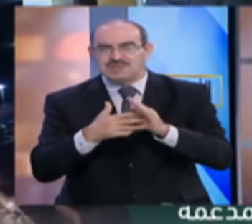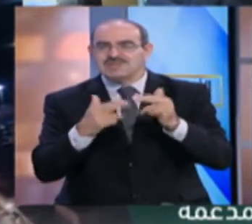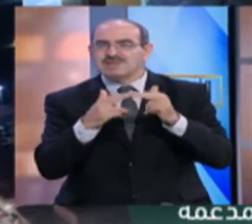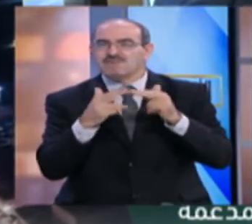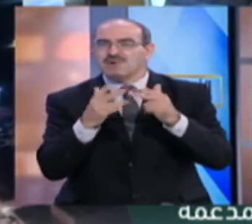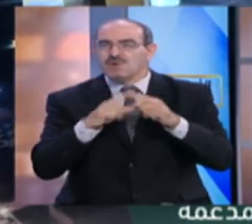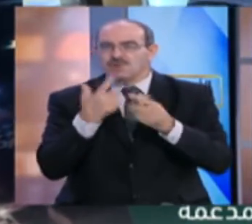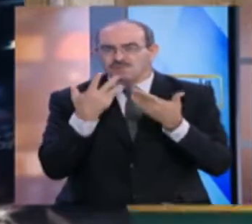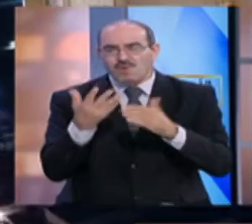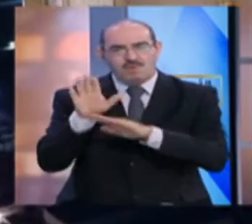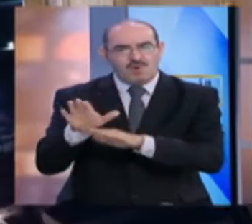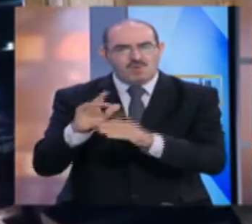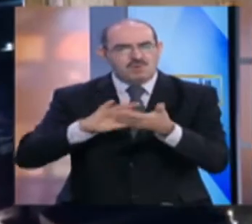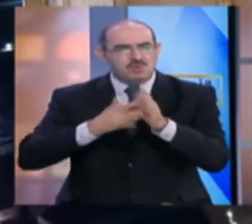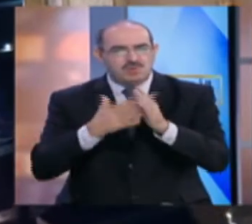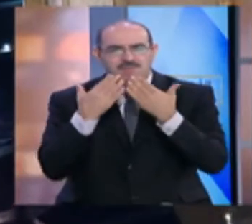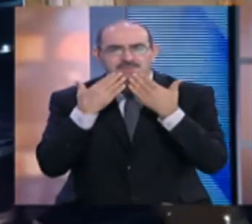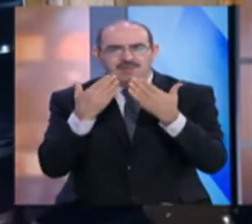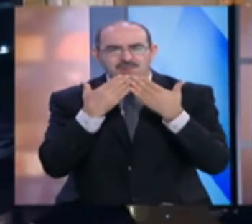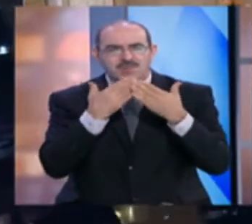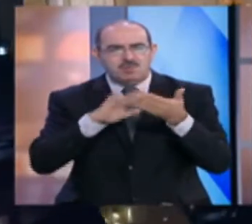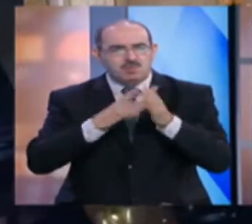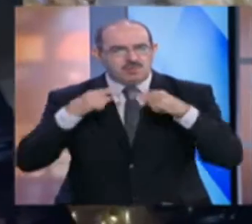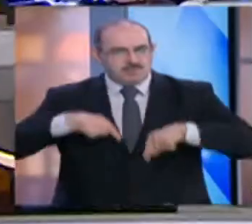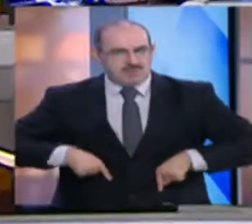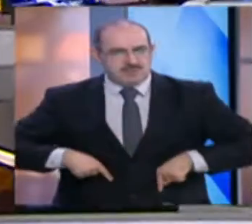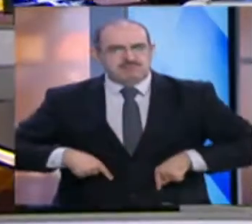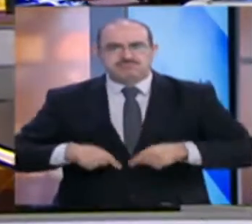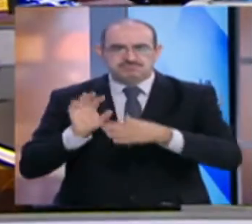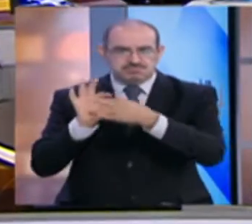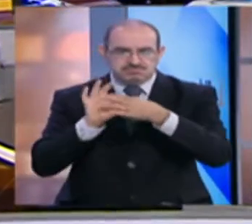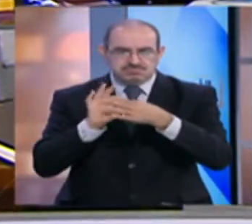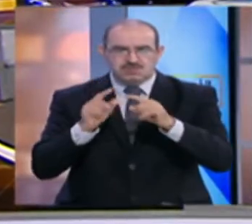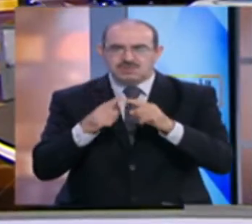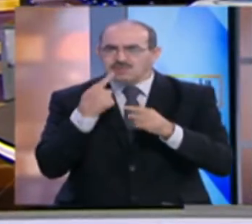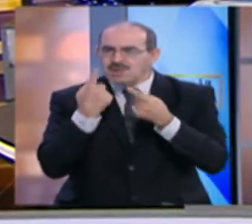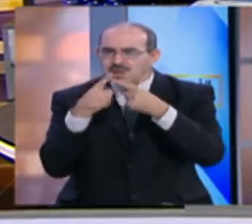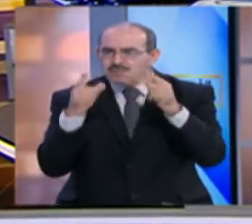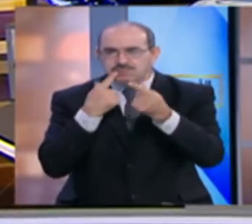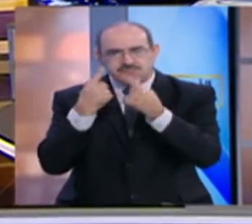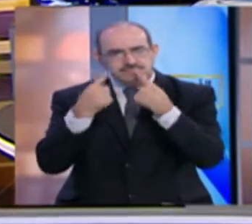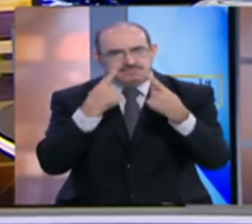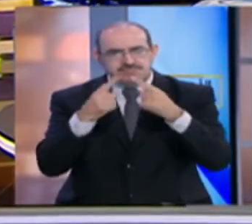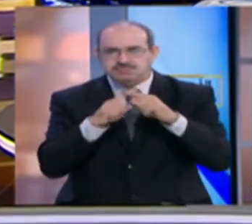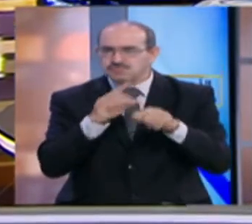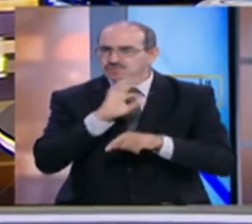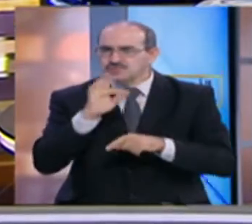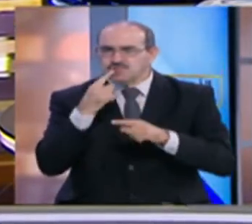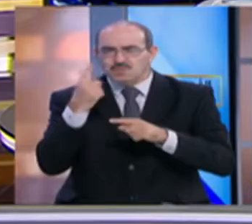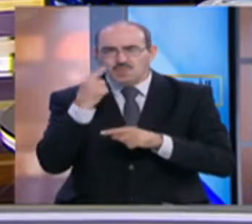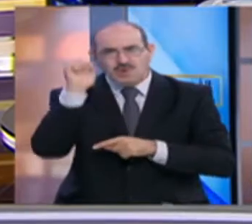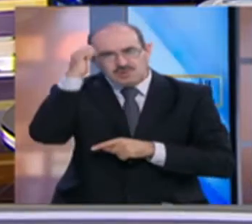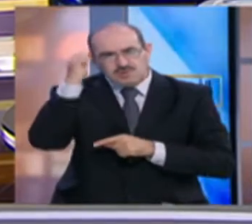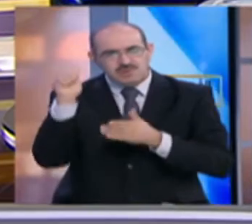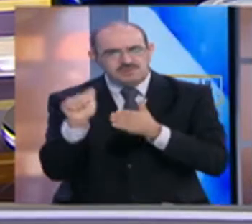المعنية وهم مشكورين كل المدراء يتعاملوا معنا ونمشوا الوقت اللي نحبوا ونفاتحوهم في كل المشاكل الموجودة